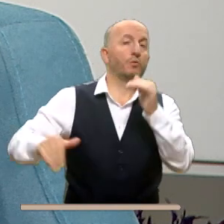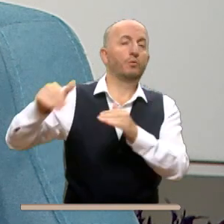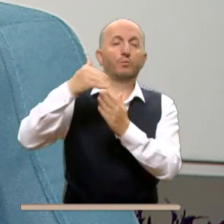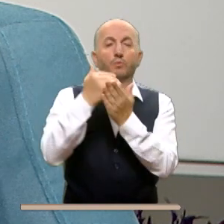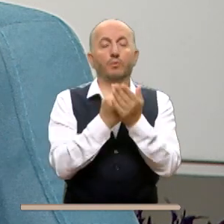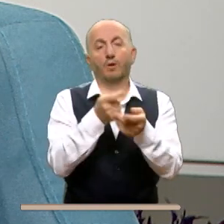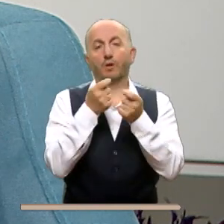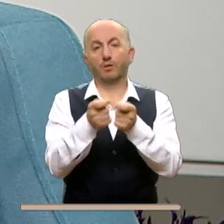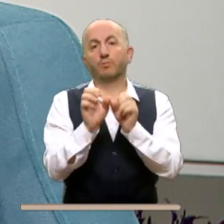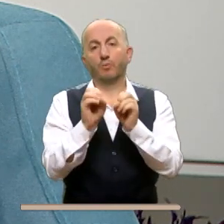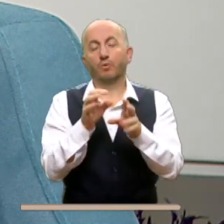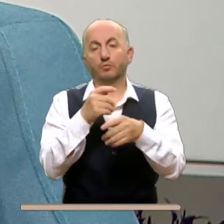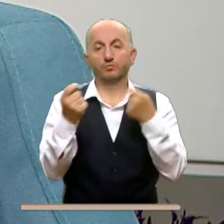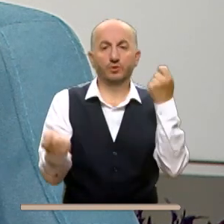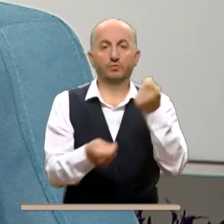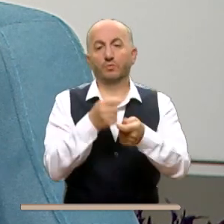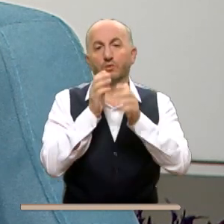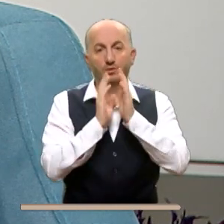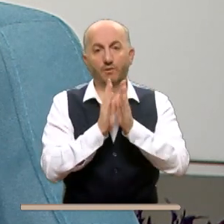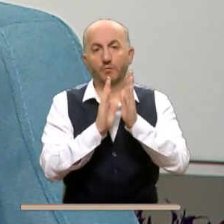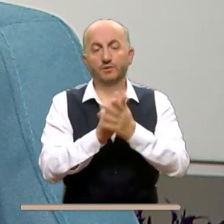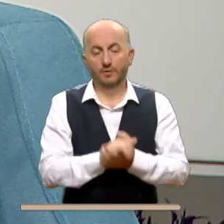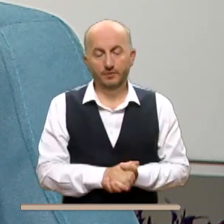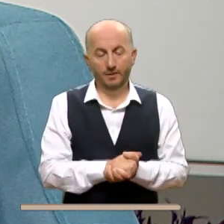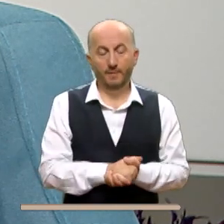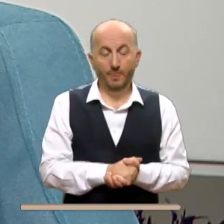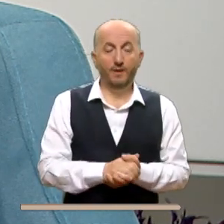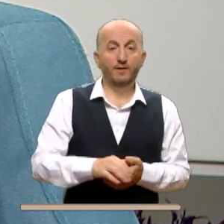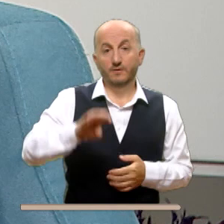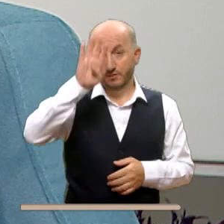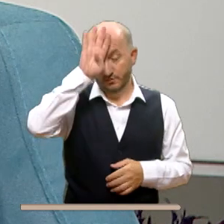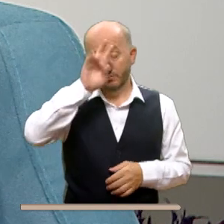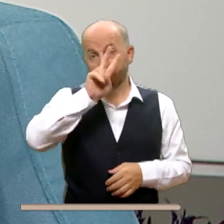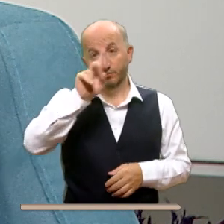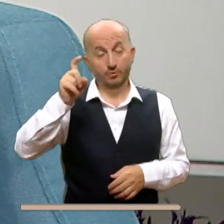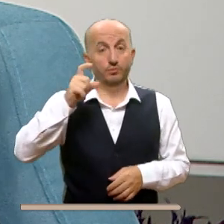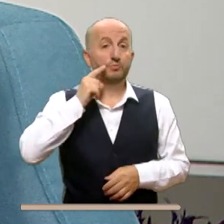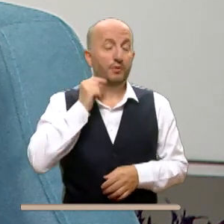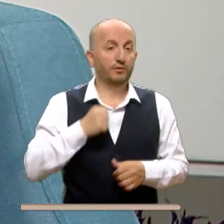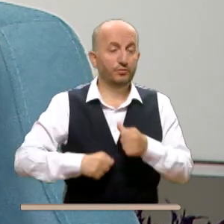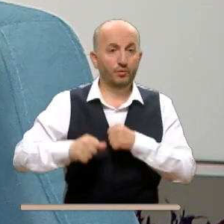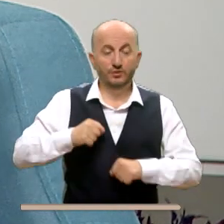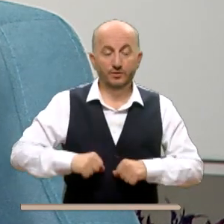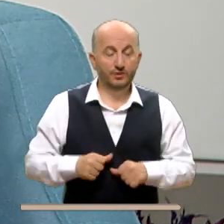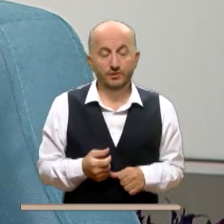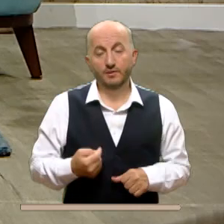eğitim öğretim faaliyetini sürdürmekte. İstanbul 29 Mayıs Üniversitesi.